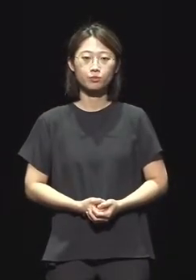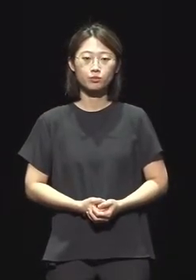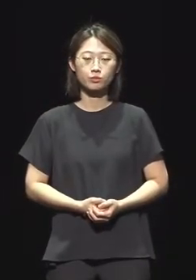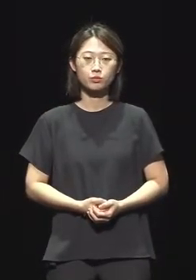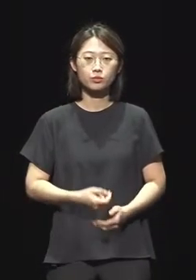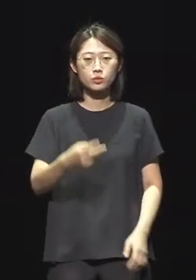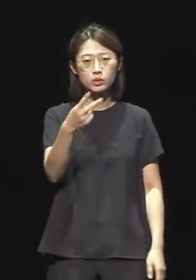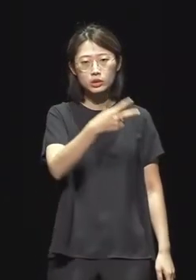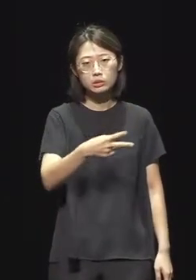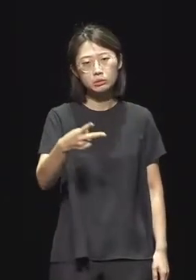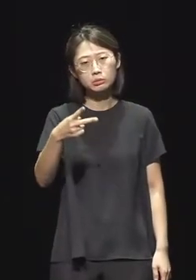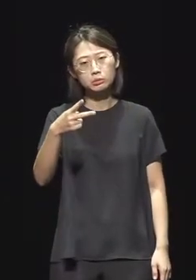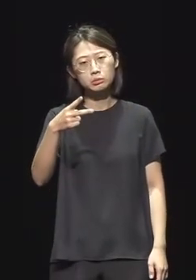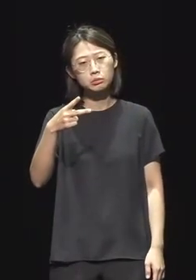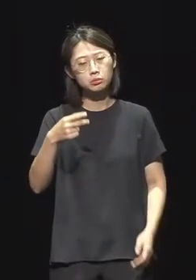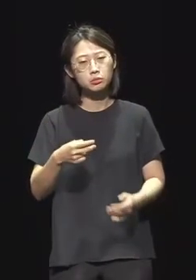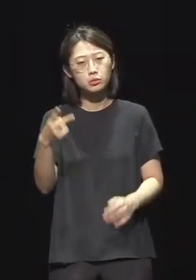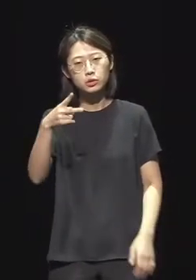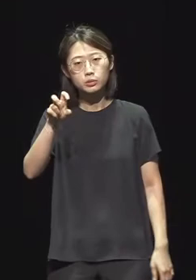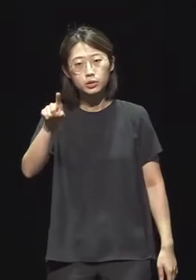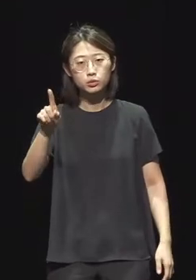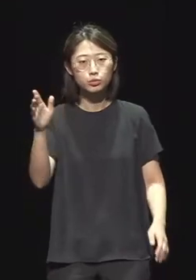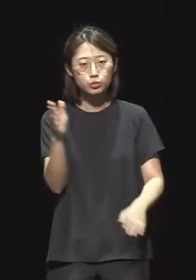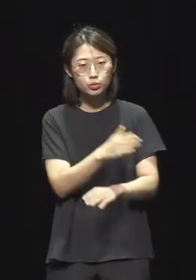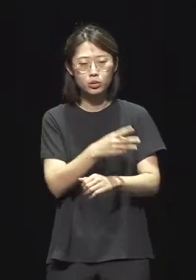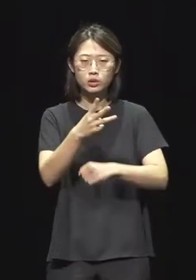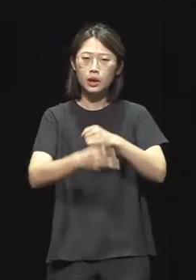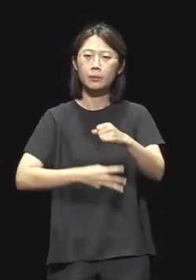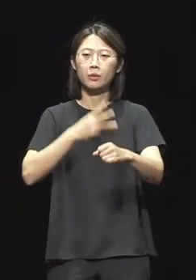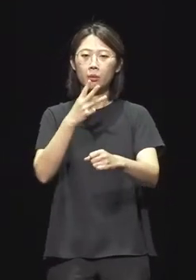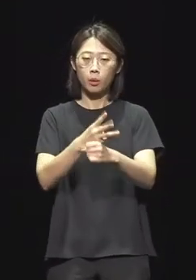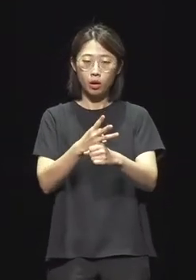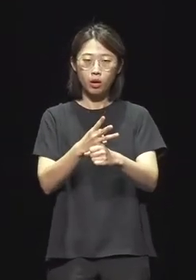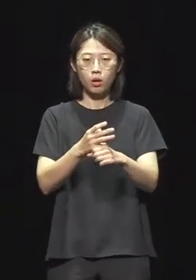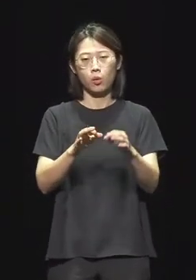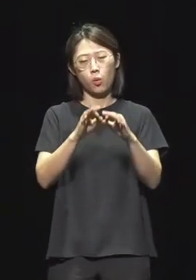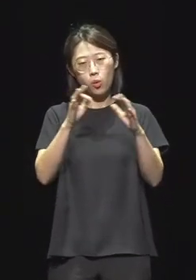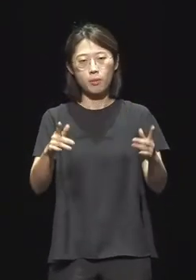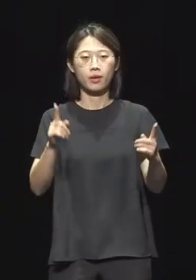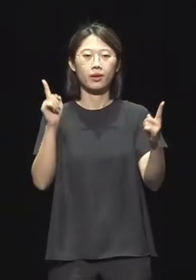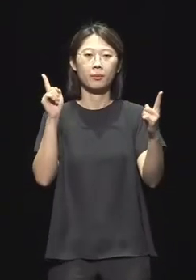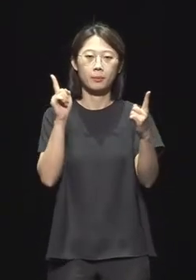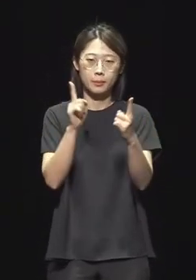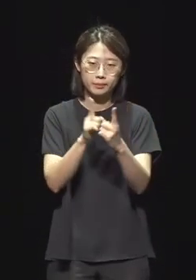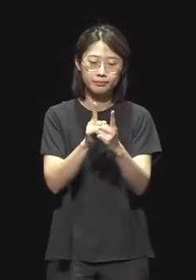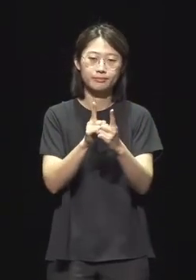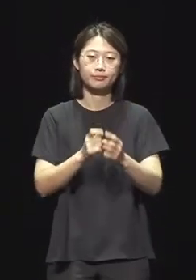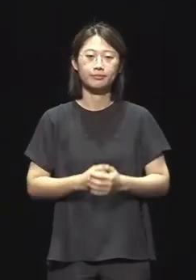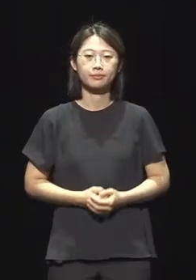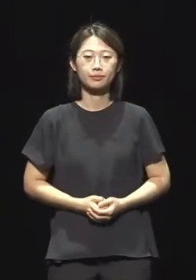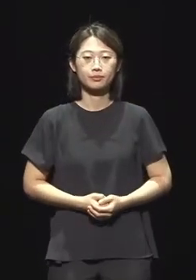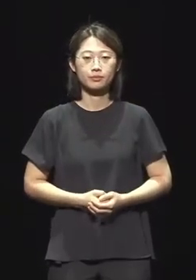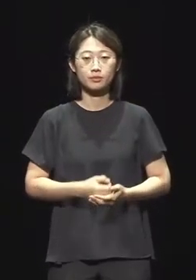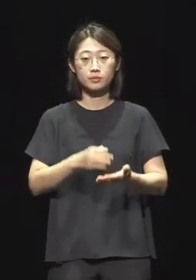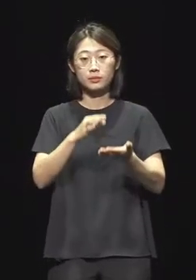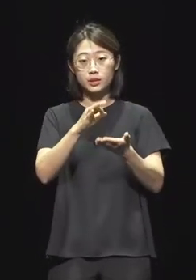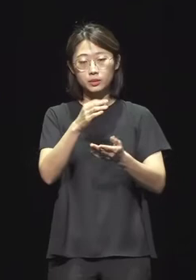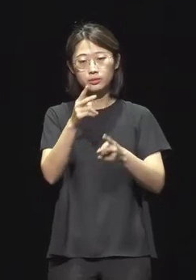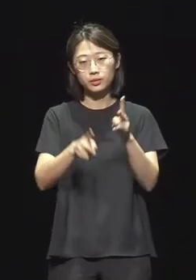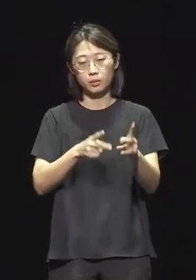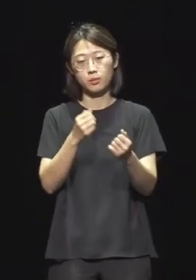2019년 10월 이후 무려 3년 만에 대면으로 문예진흥기금